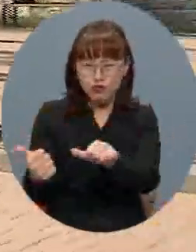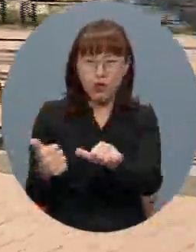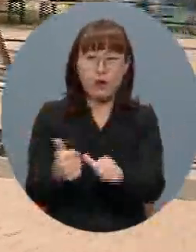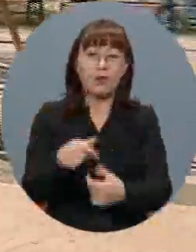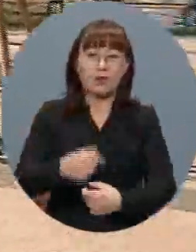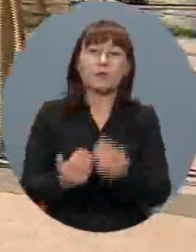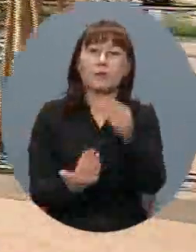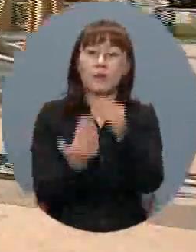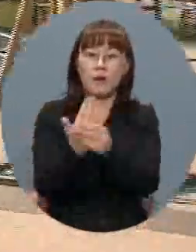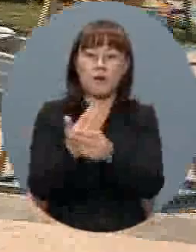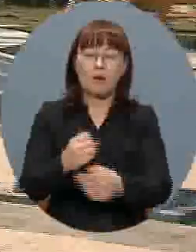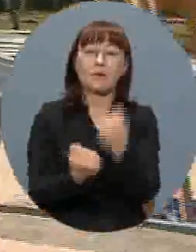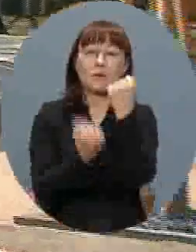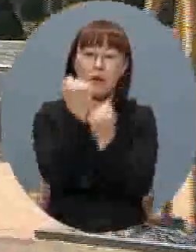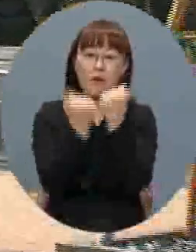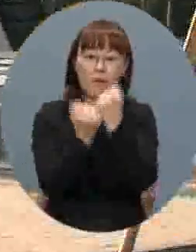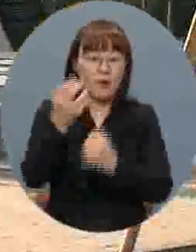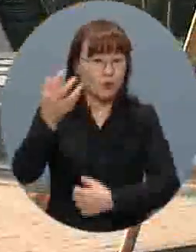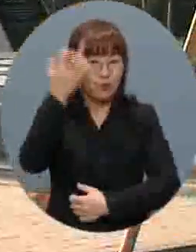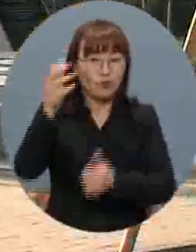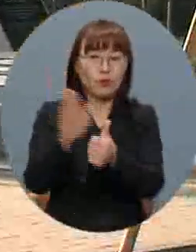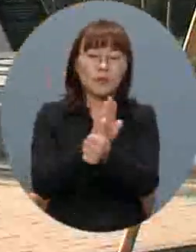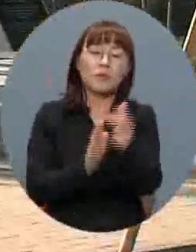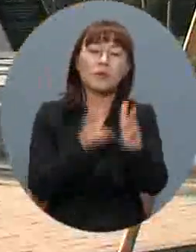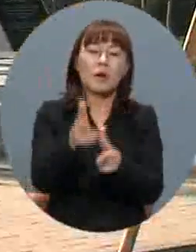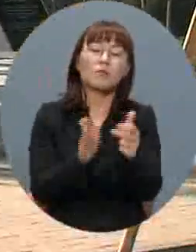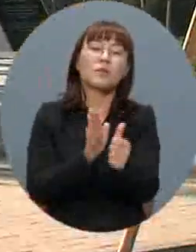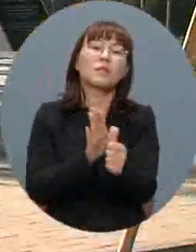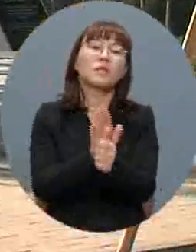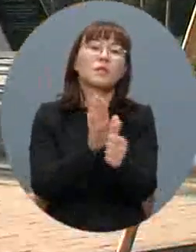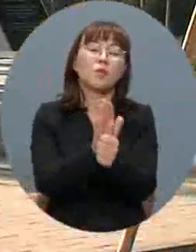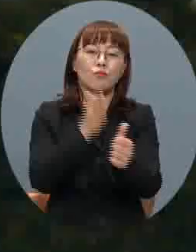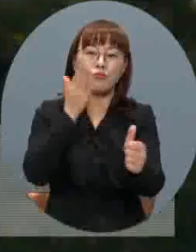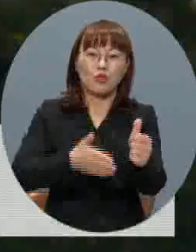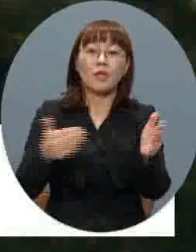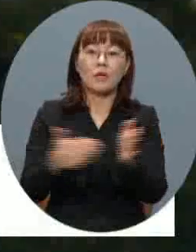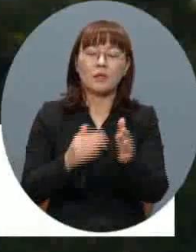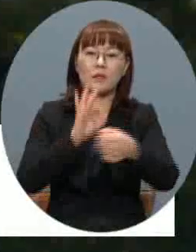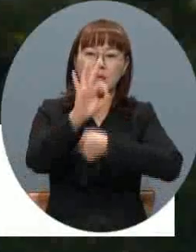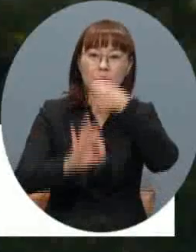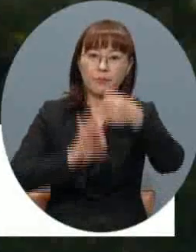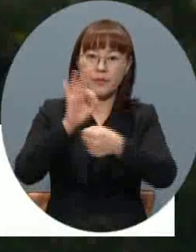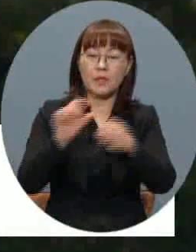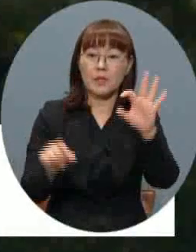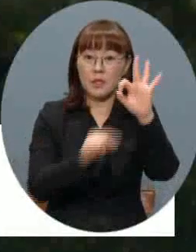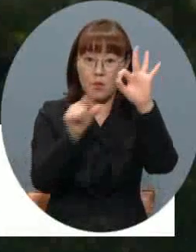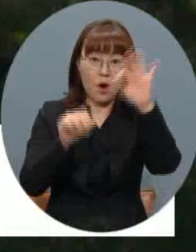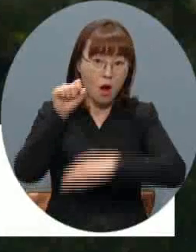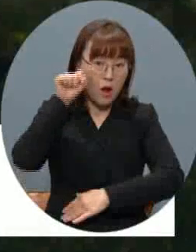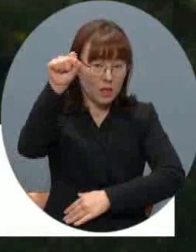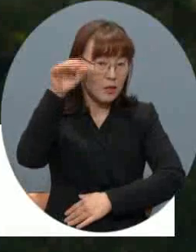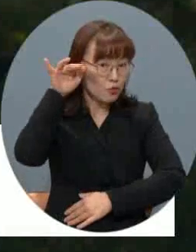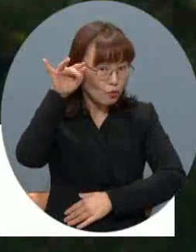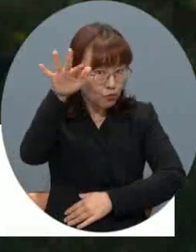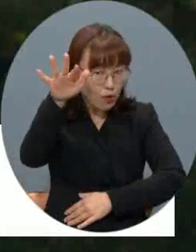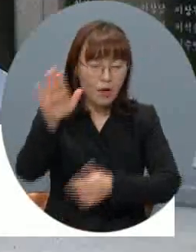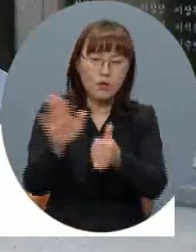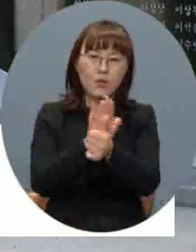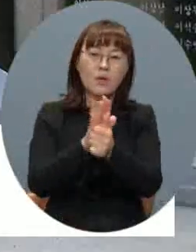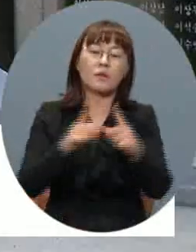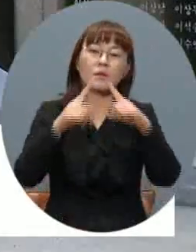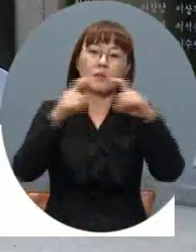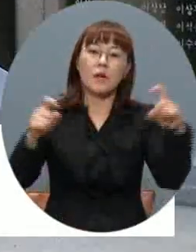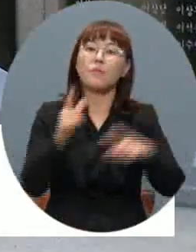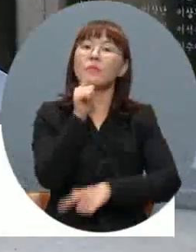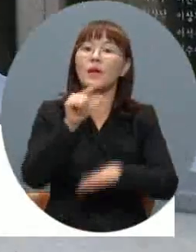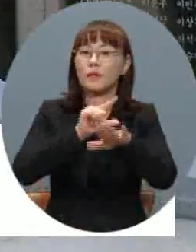진상 규명하고 위령 사업 지원 등을 권고했습니다. 그 뒤 10년 만에 10월 항쟁 등을 추모하는 위령탑이